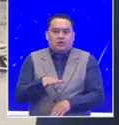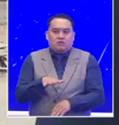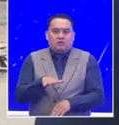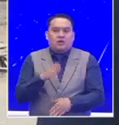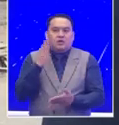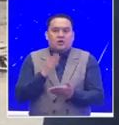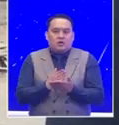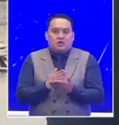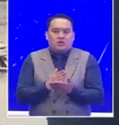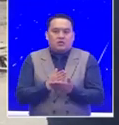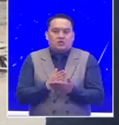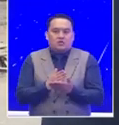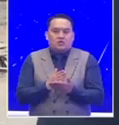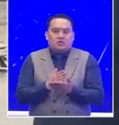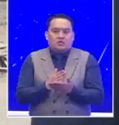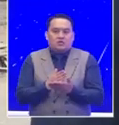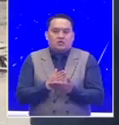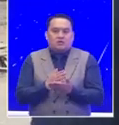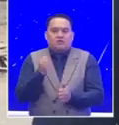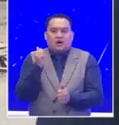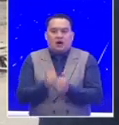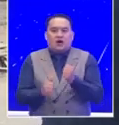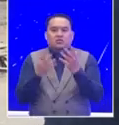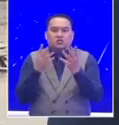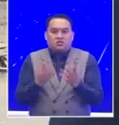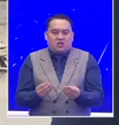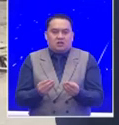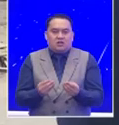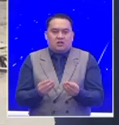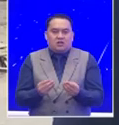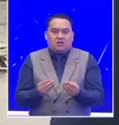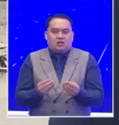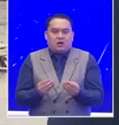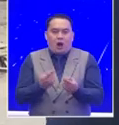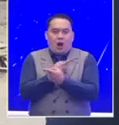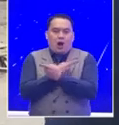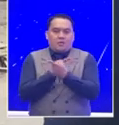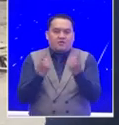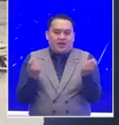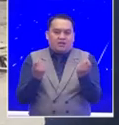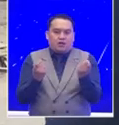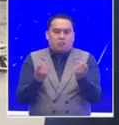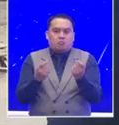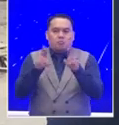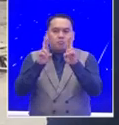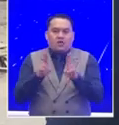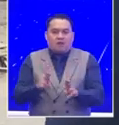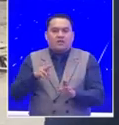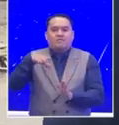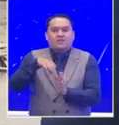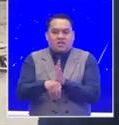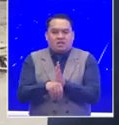Существует у нас радиорубка, где каждый день, каждый час объявляется непосредственно правило ведения